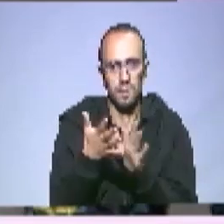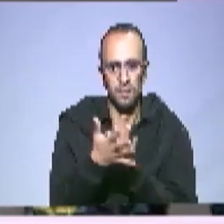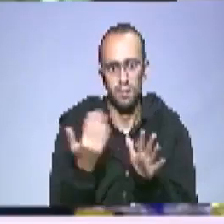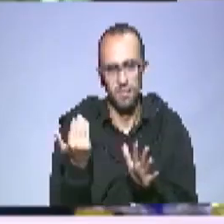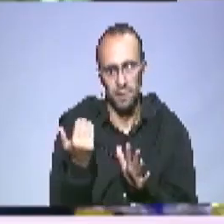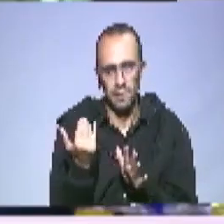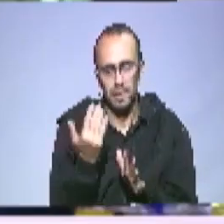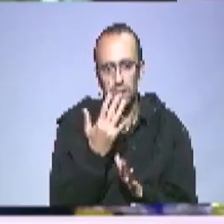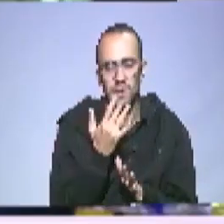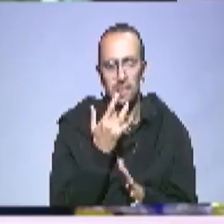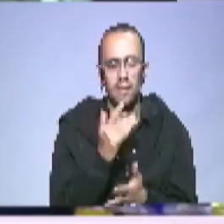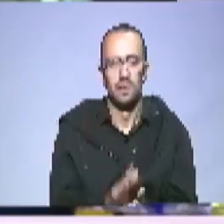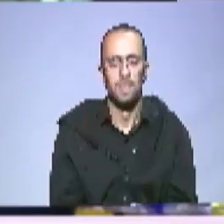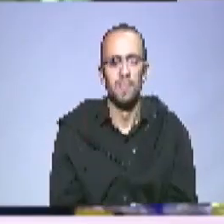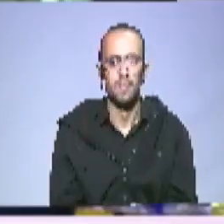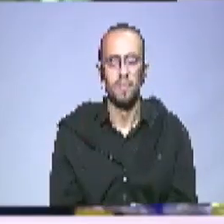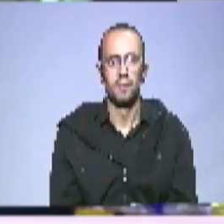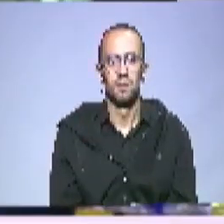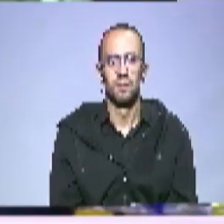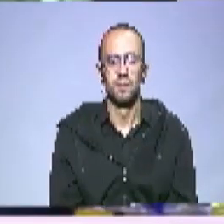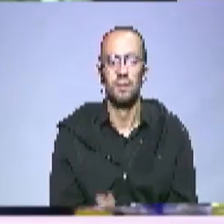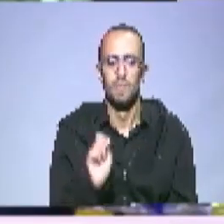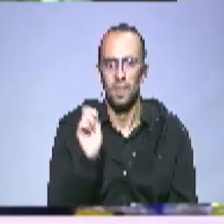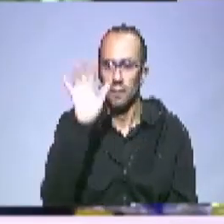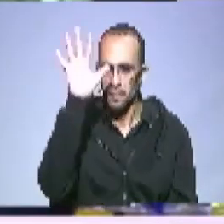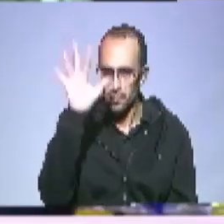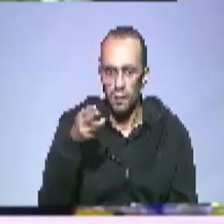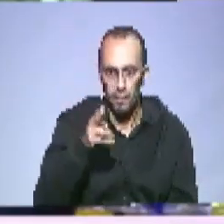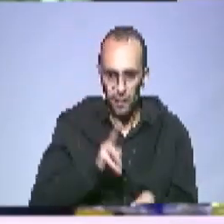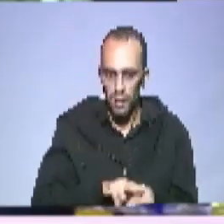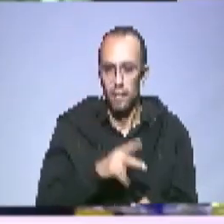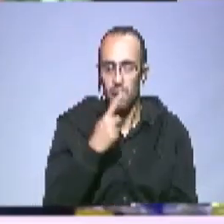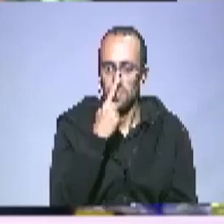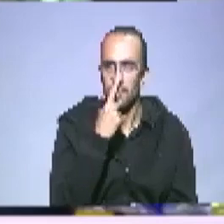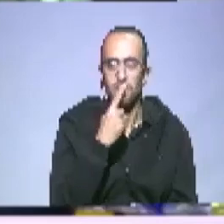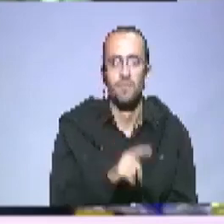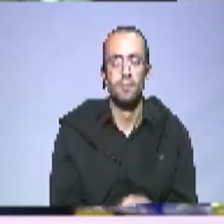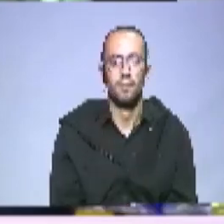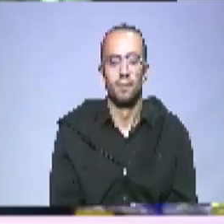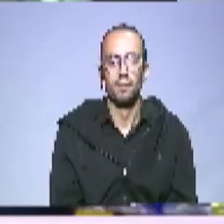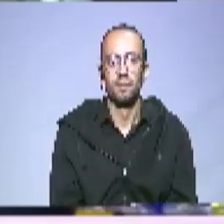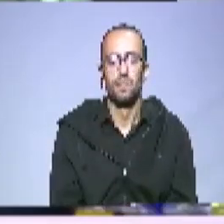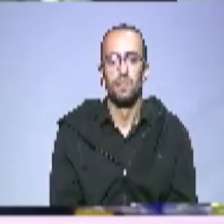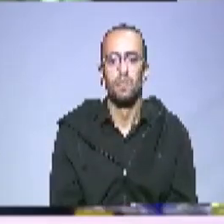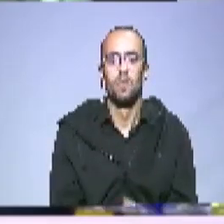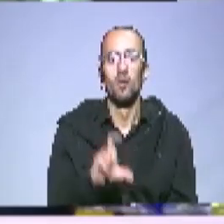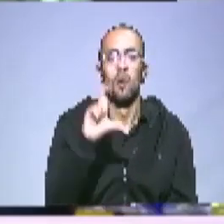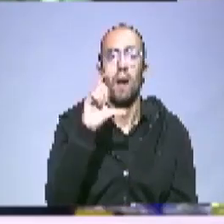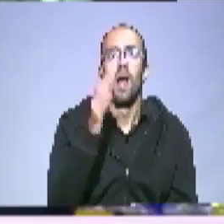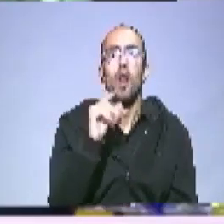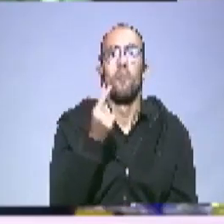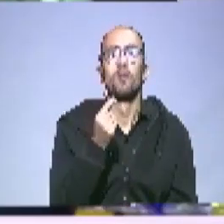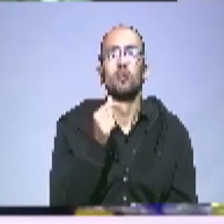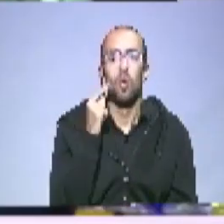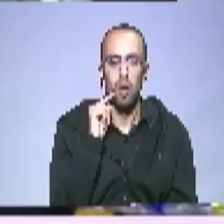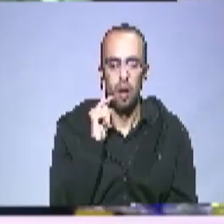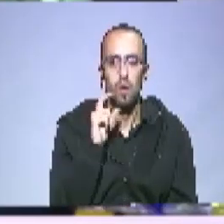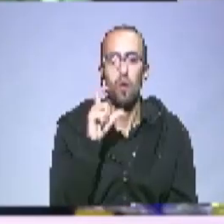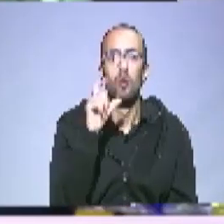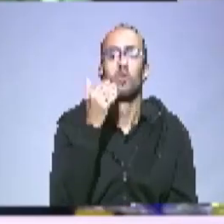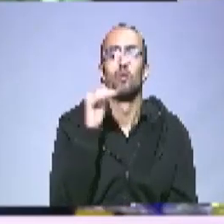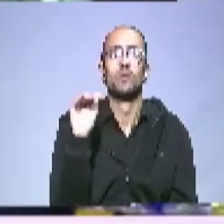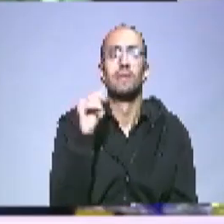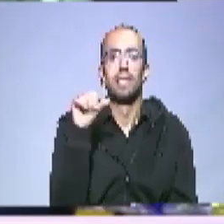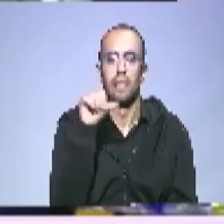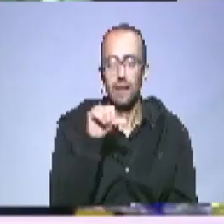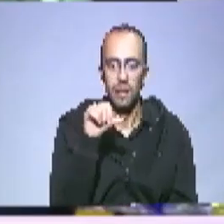اهو. هات لي المقادير بتاعتها تاني لو سمحت على الشاشة. احنا قلنا كوباية الا ربع سكر ونص كوباية